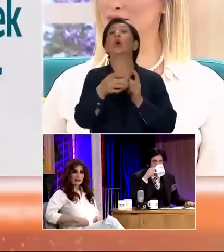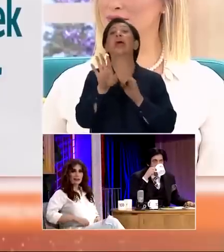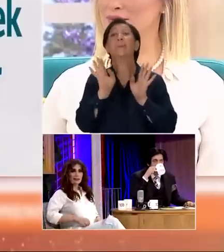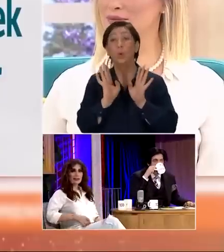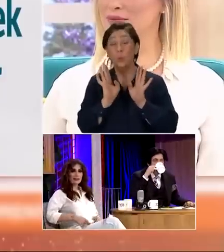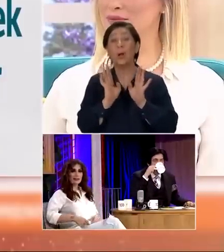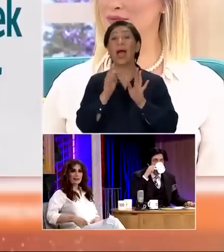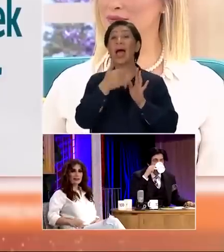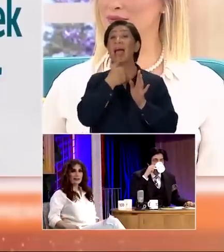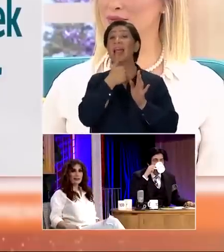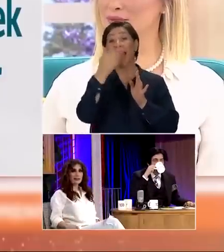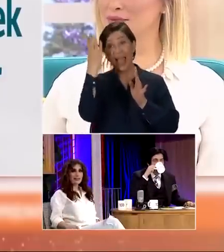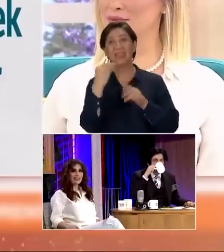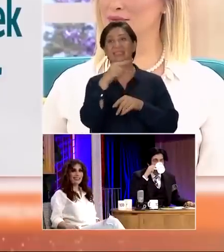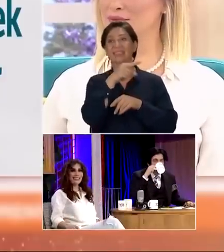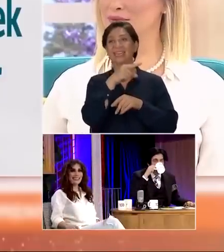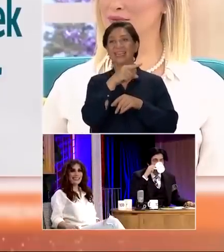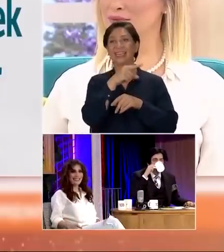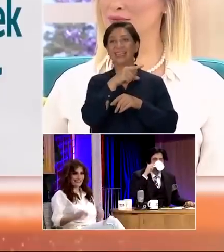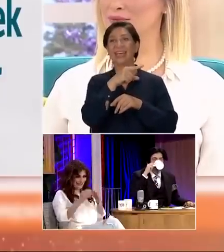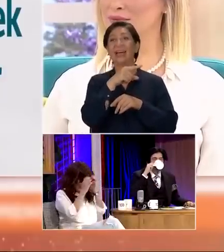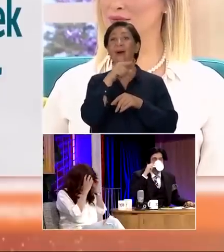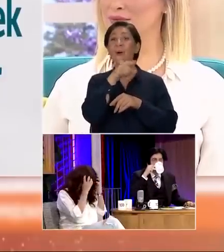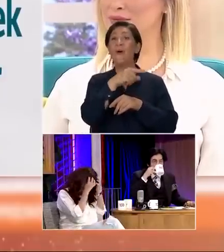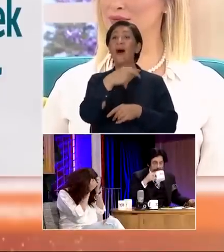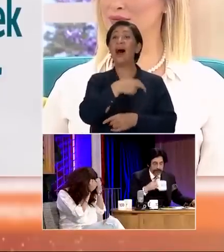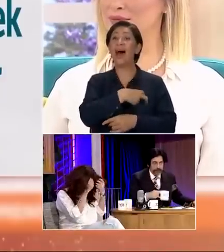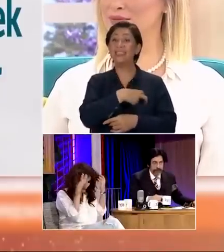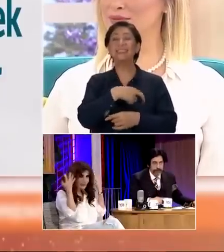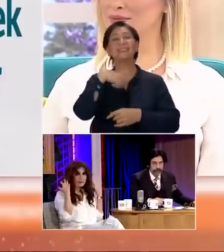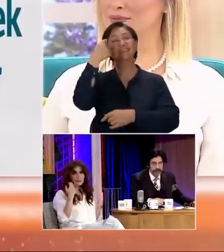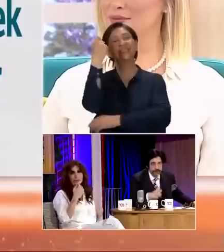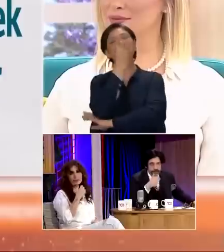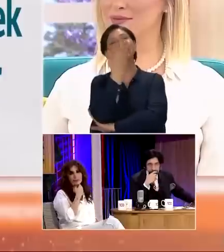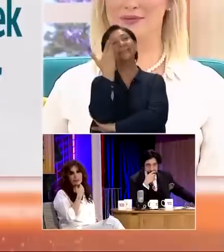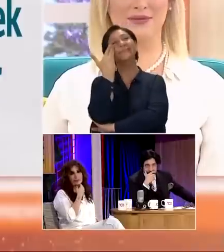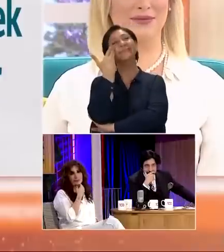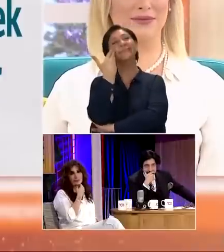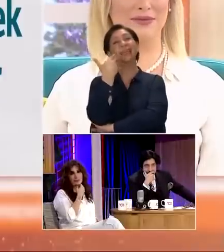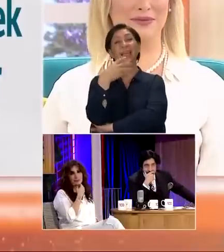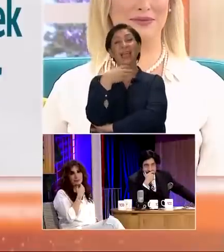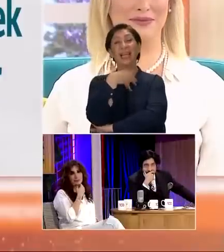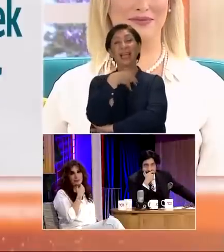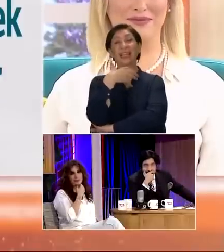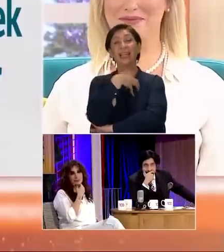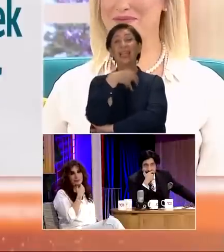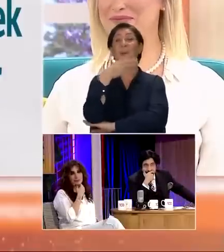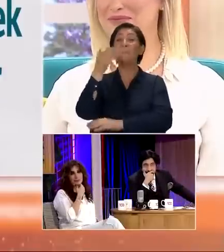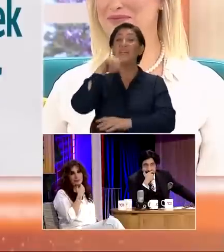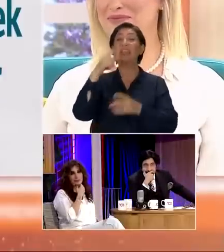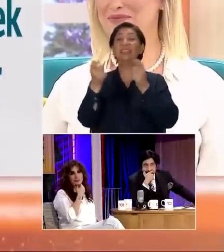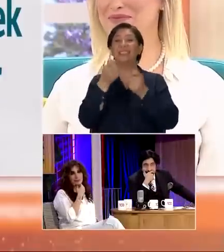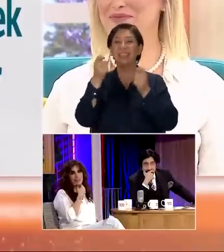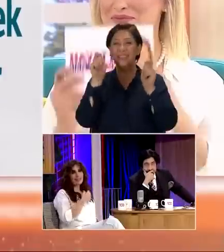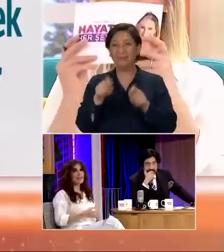Onu söyleyemiyorum ama erkekler anlasınlar. Yani o aşk dizilerini seyrederken kendi